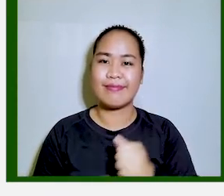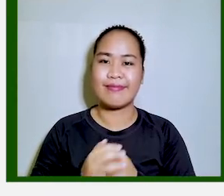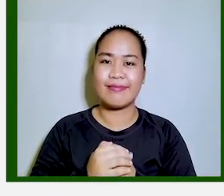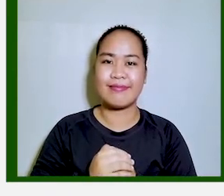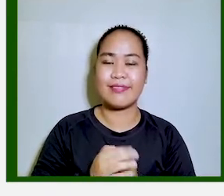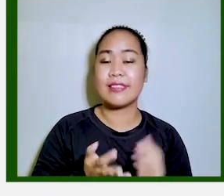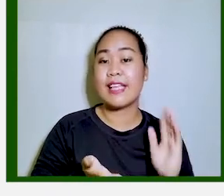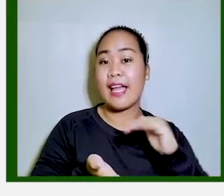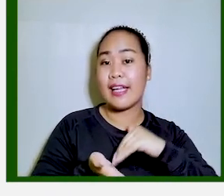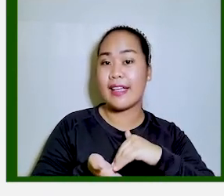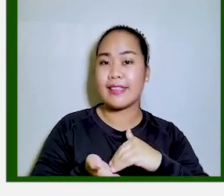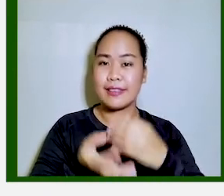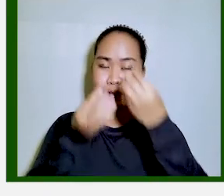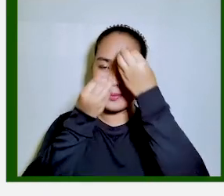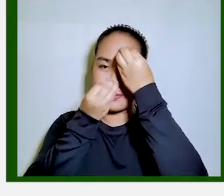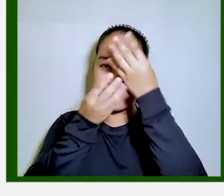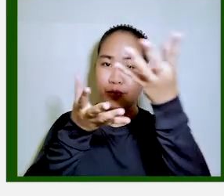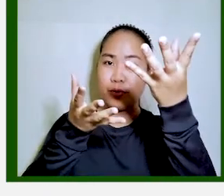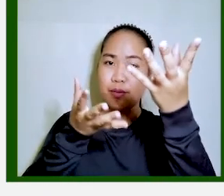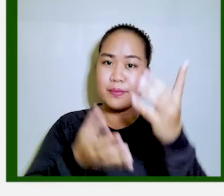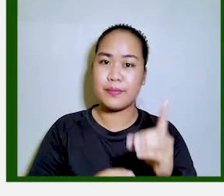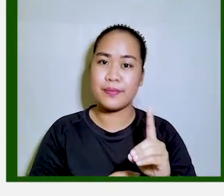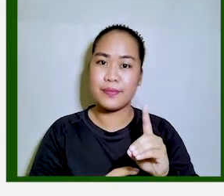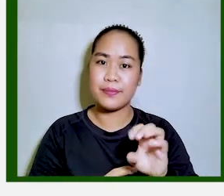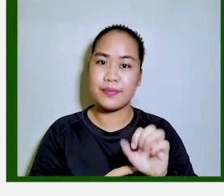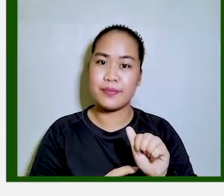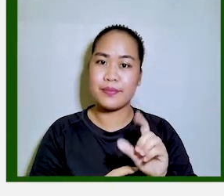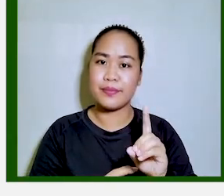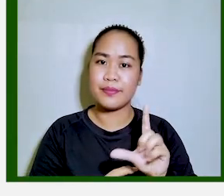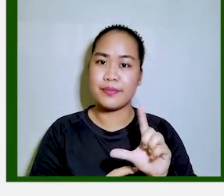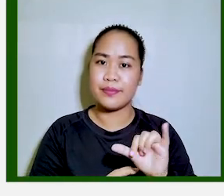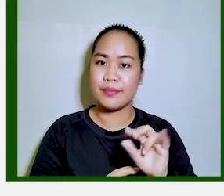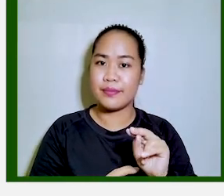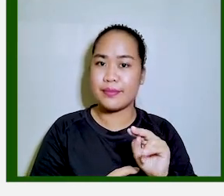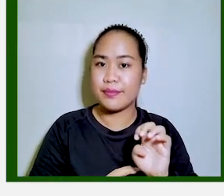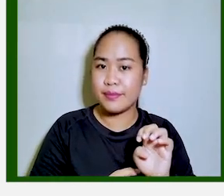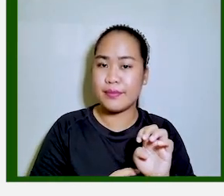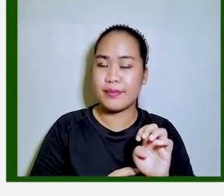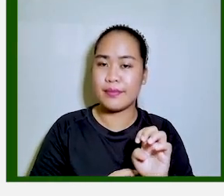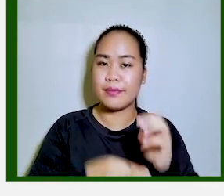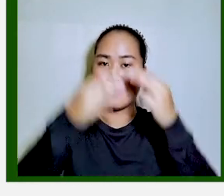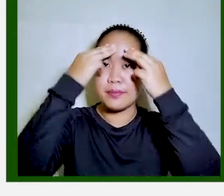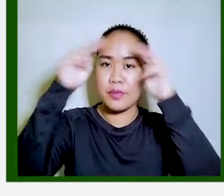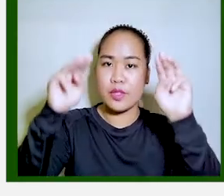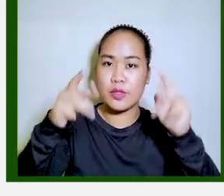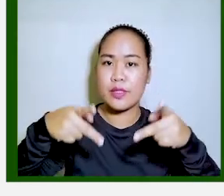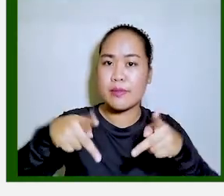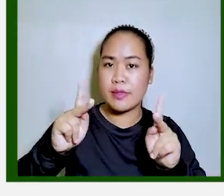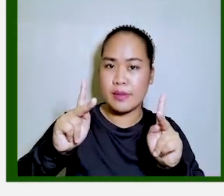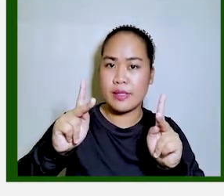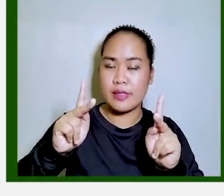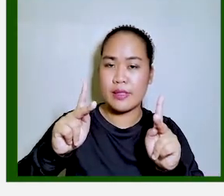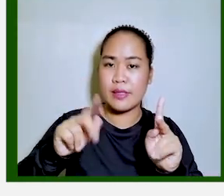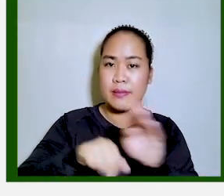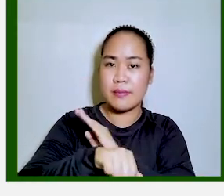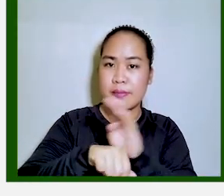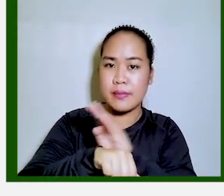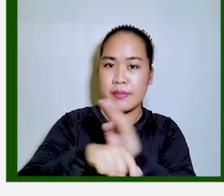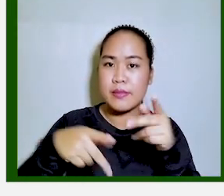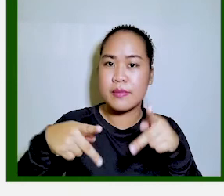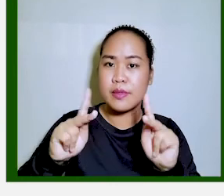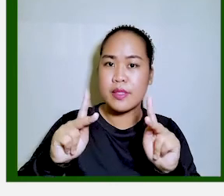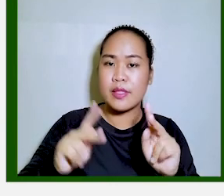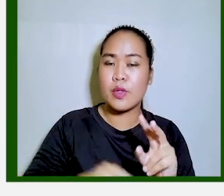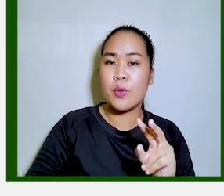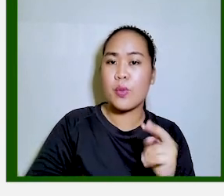aming pagpapaalala, no, na ang deadline ng renewal ng mayor's permit or business permit is on